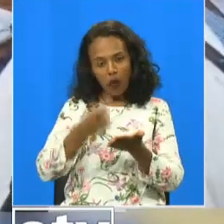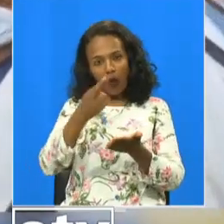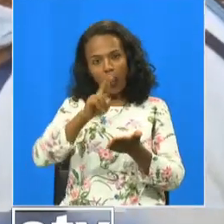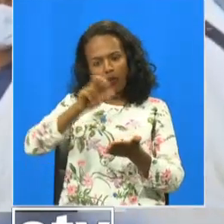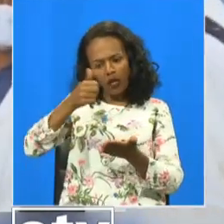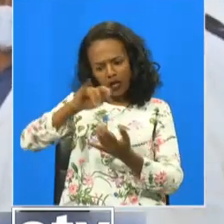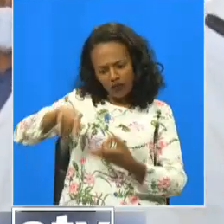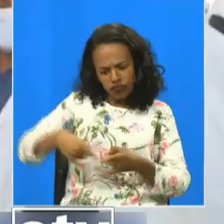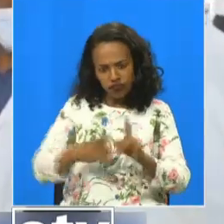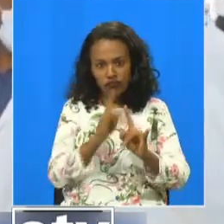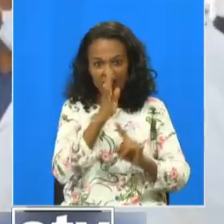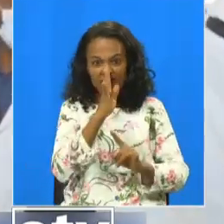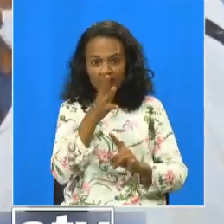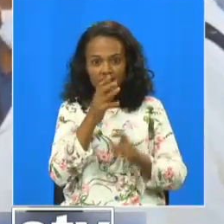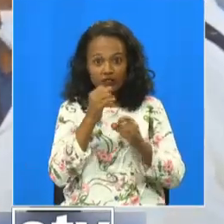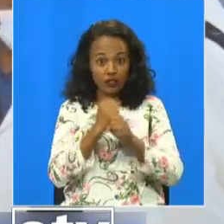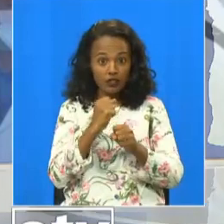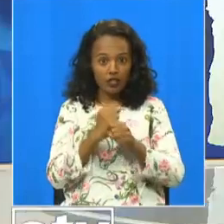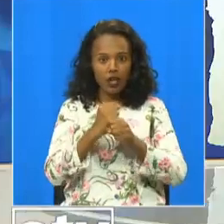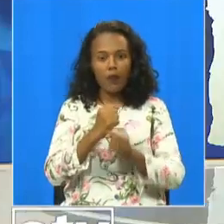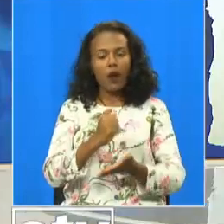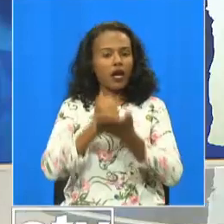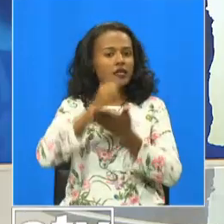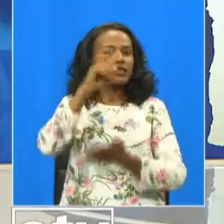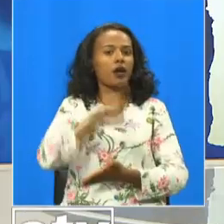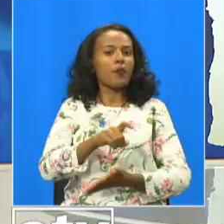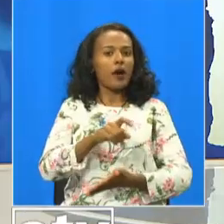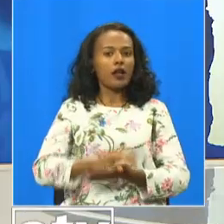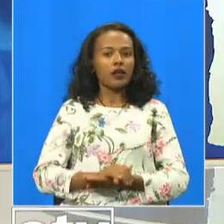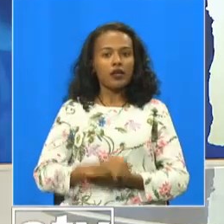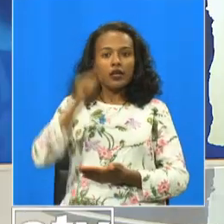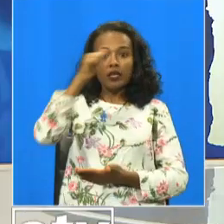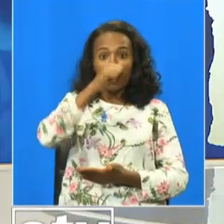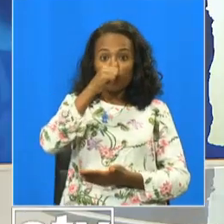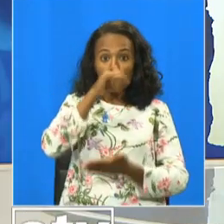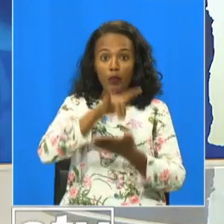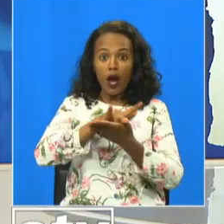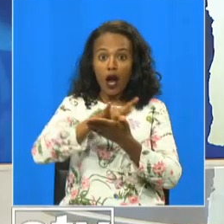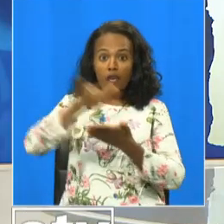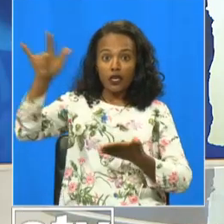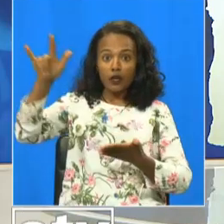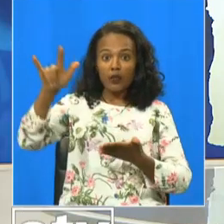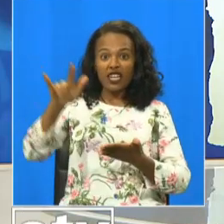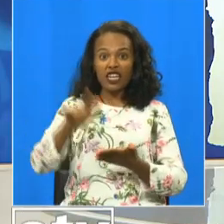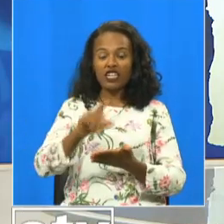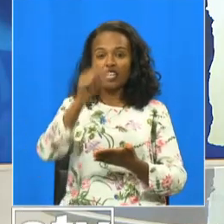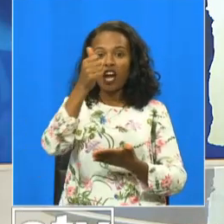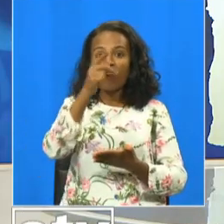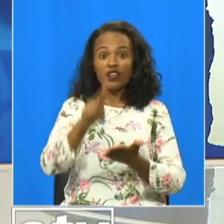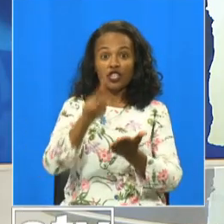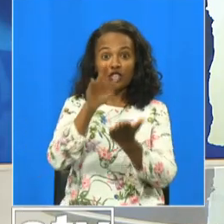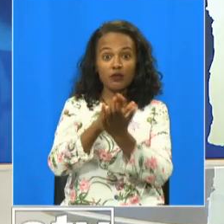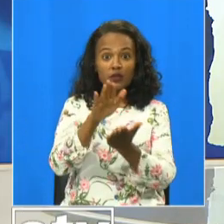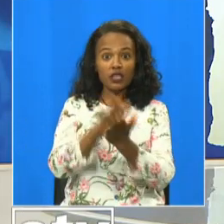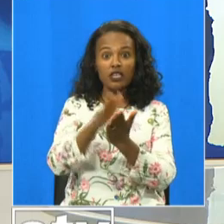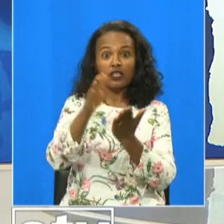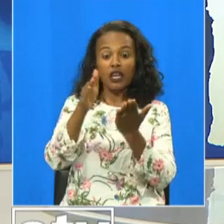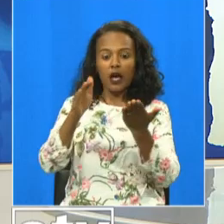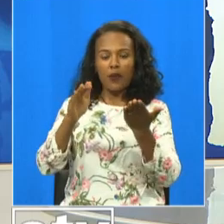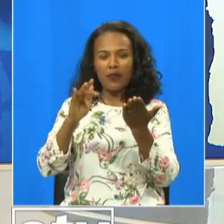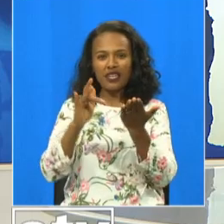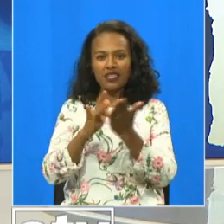መንገድ ተረርተህ ማገዝ ይገባሃል። የኢትዮጵያ አየር መንገድ የአቪዬሽን አካዳሚ የምህንድስና